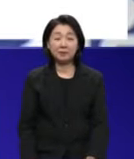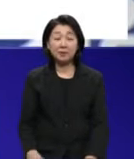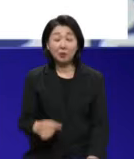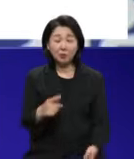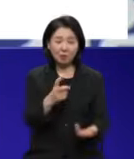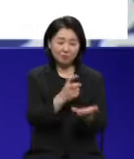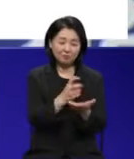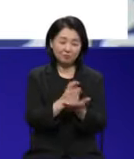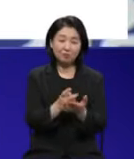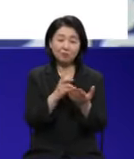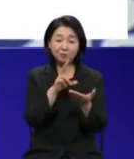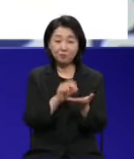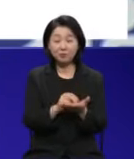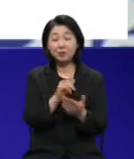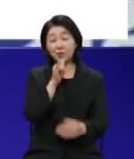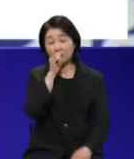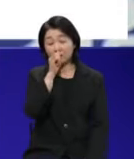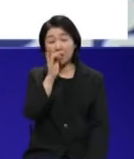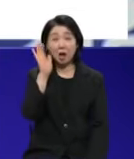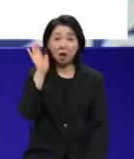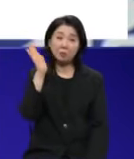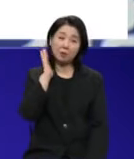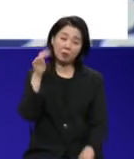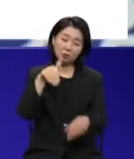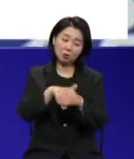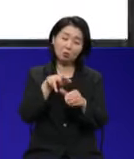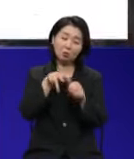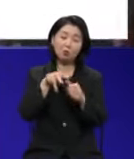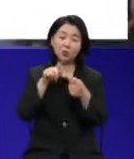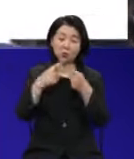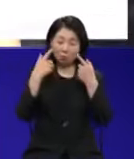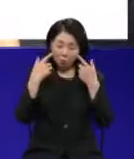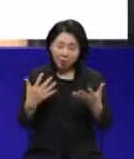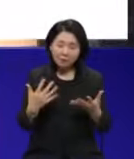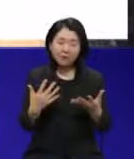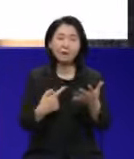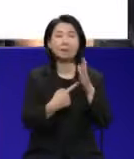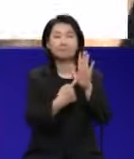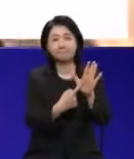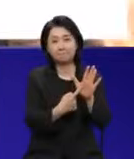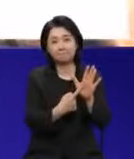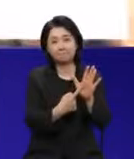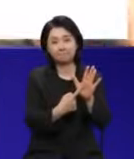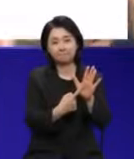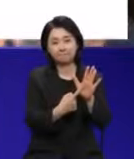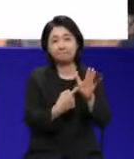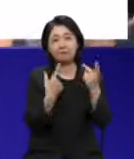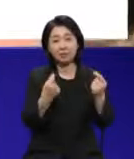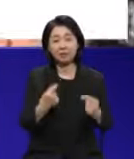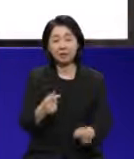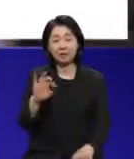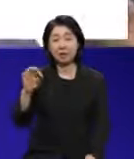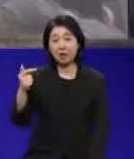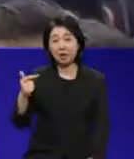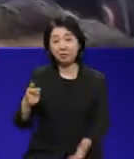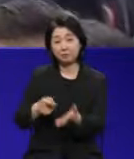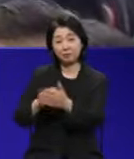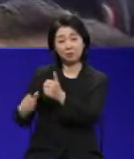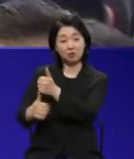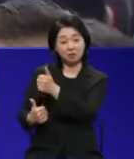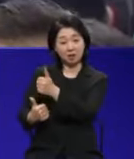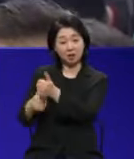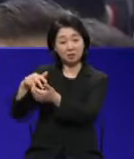불구하고 자기 대선주자로서 확실한 입장을 입질을 쳤다고 볼 수밖에 없습니다 예 미대 위원장은 어떻습니까 향구